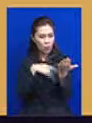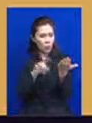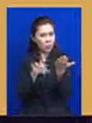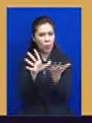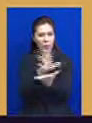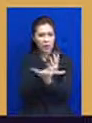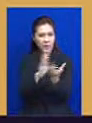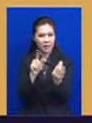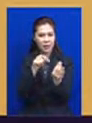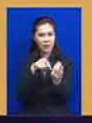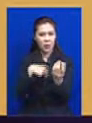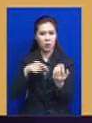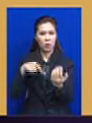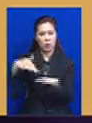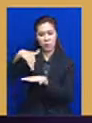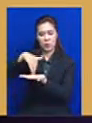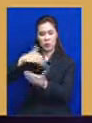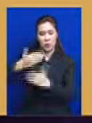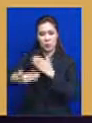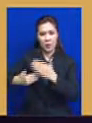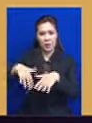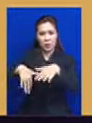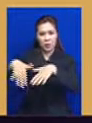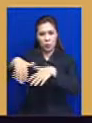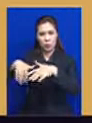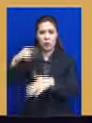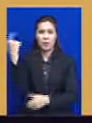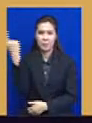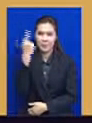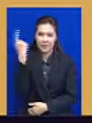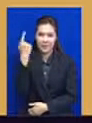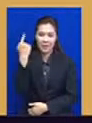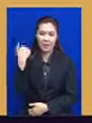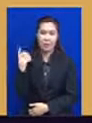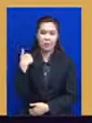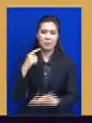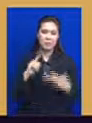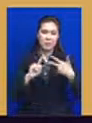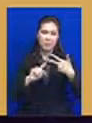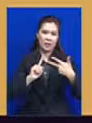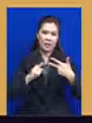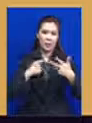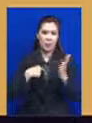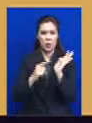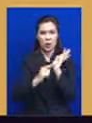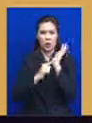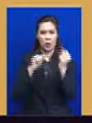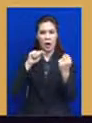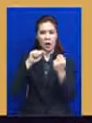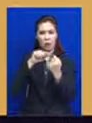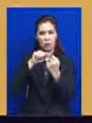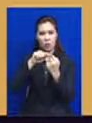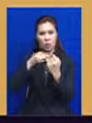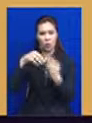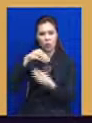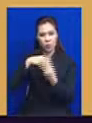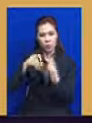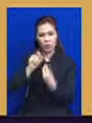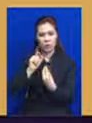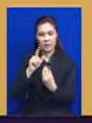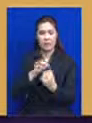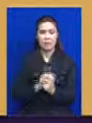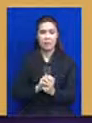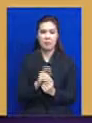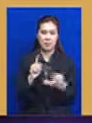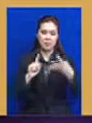ท็อปต้องมีที่ขายโดยการพัฒนาชุมชนให้เป็นแหล่งท่องเที่ยว 3. โอท็อปต้องเป็นโมเดลธุรกิจไม่ใช่เพียงสินค้า4. โอท็